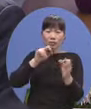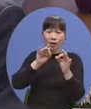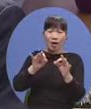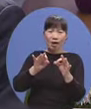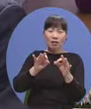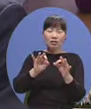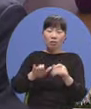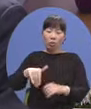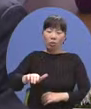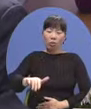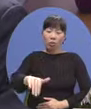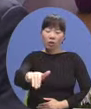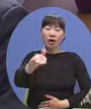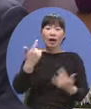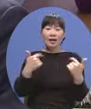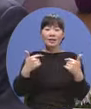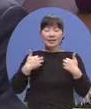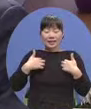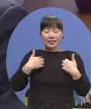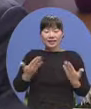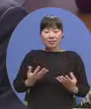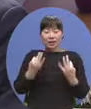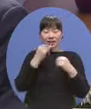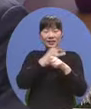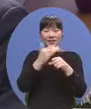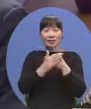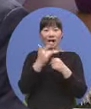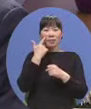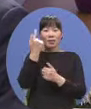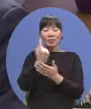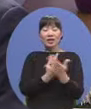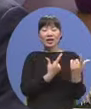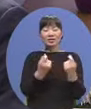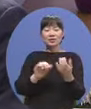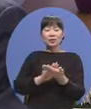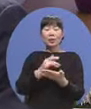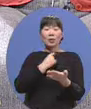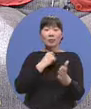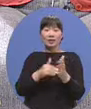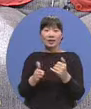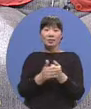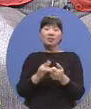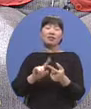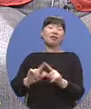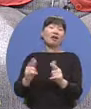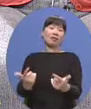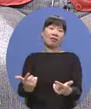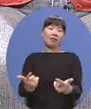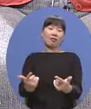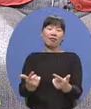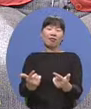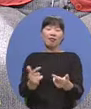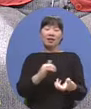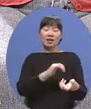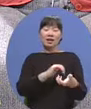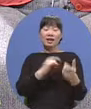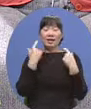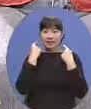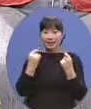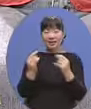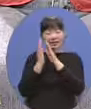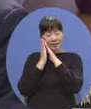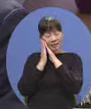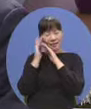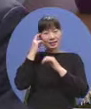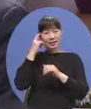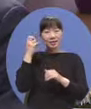무너지기 시작하면 애들은 항상 재밌는 일이 많으니까 아빠가 오면 같이 놀고 싶고 그러니까 그걸 안 하는 거예요. 그래서 일정하게 잔다는